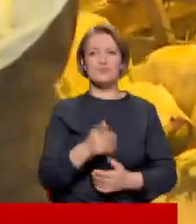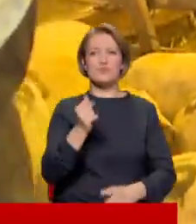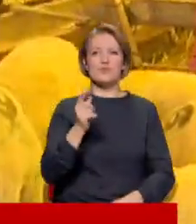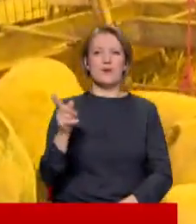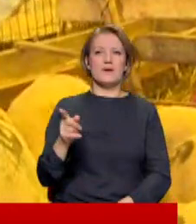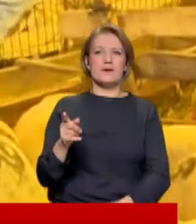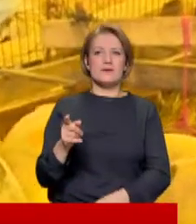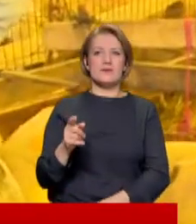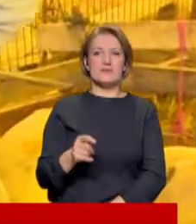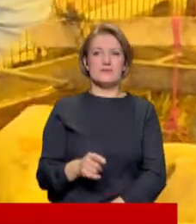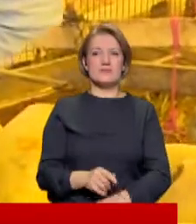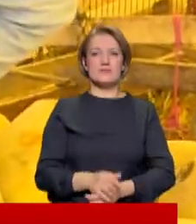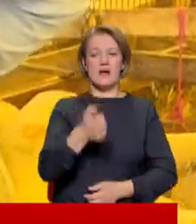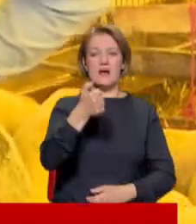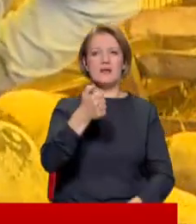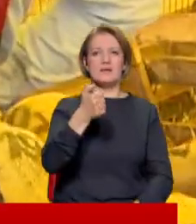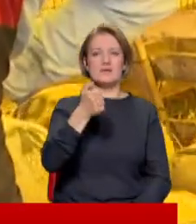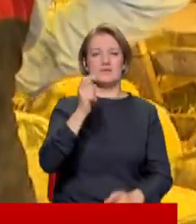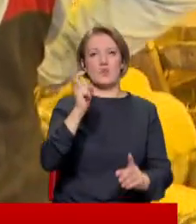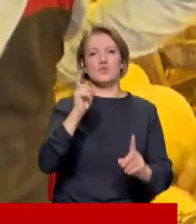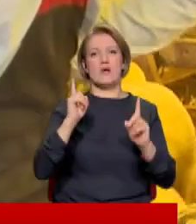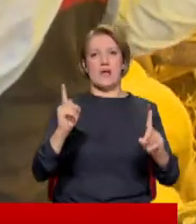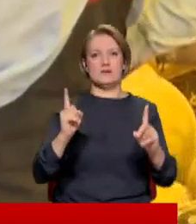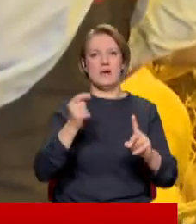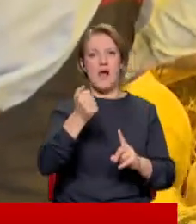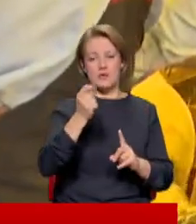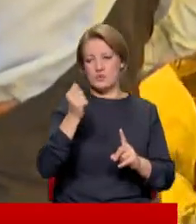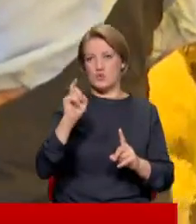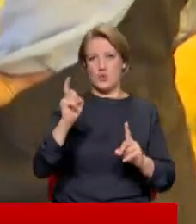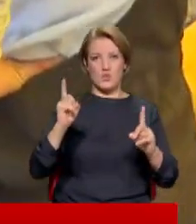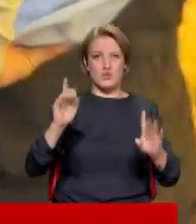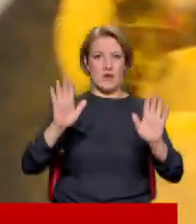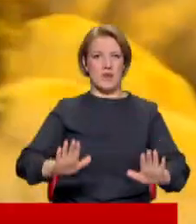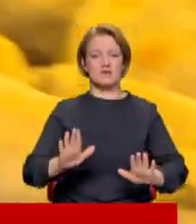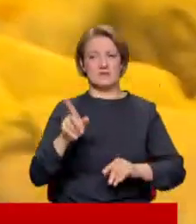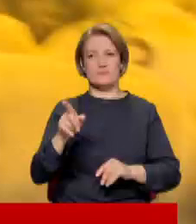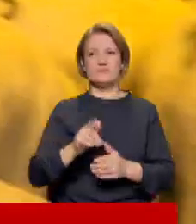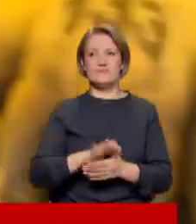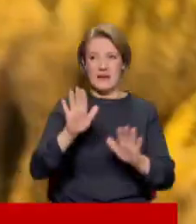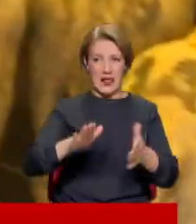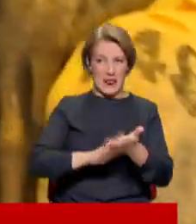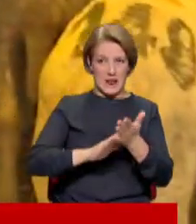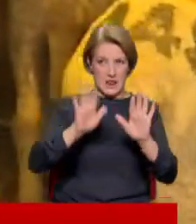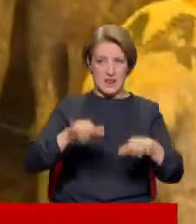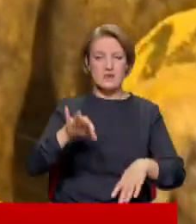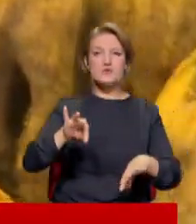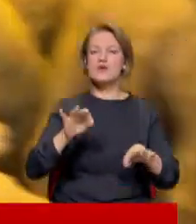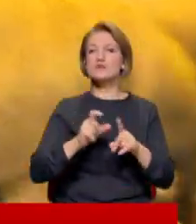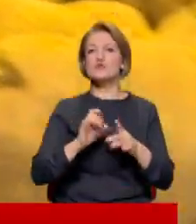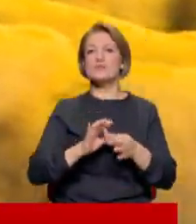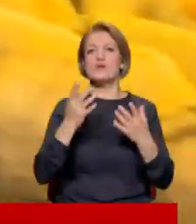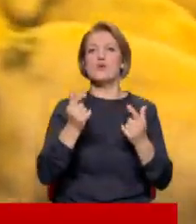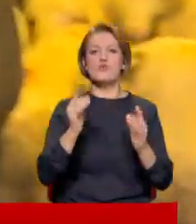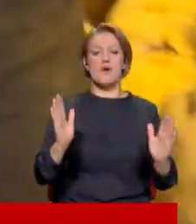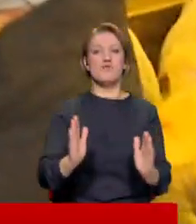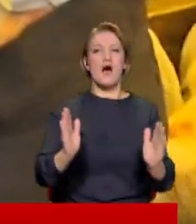Fiyatı 6 lira 9 arası. 6 ile 9 kalanlar arasında. Kalanlar. Kaldı mı elinizde? Nasıl şu anda durumlar?